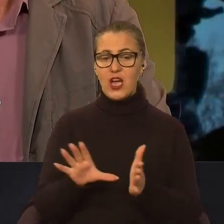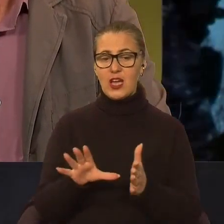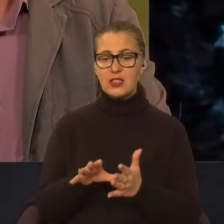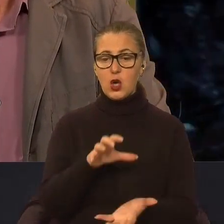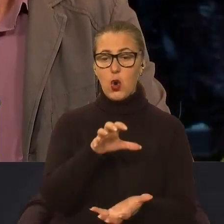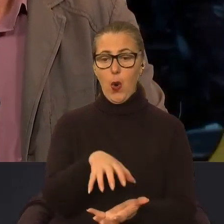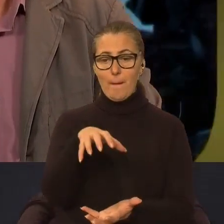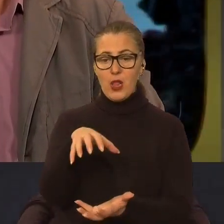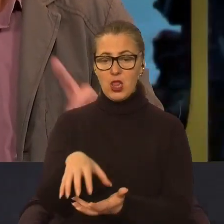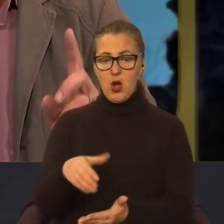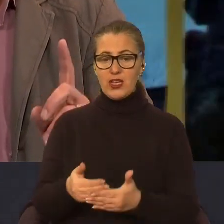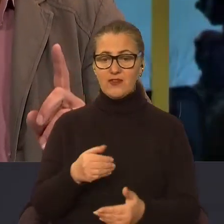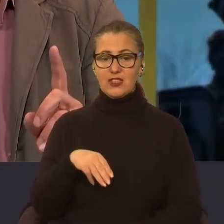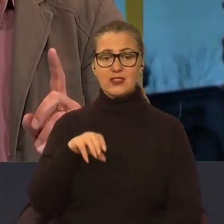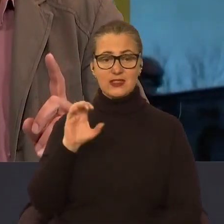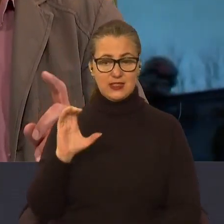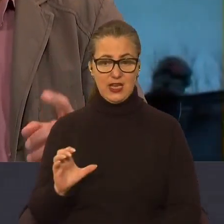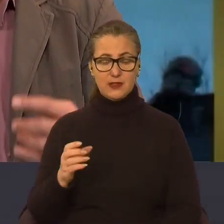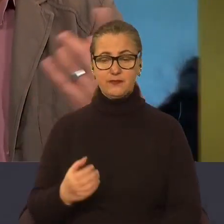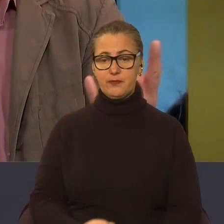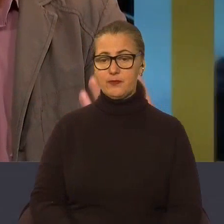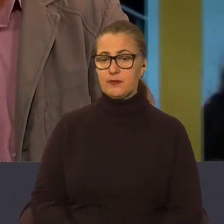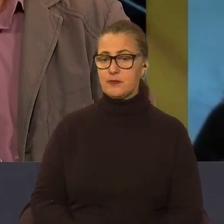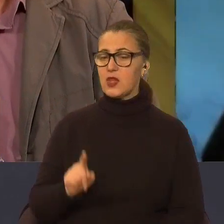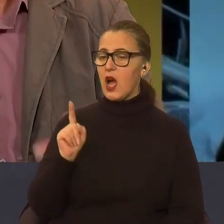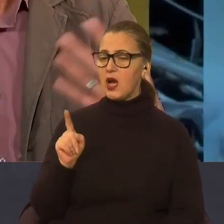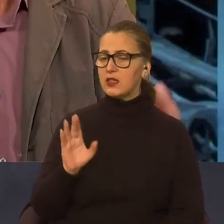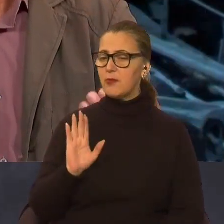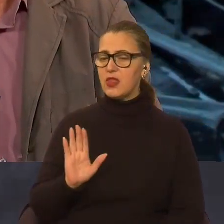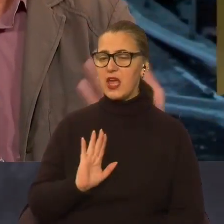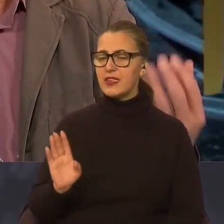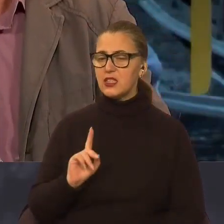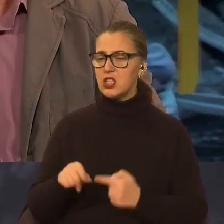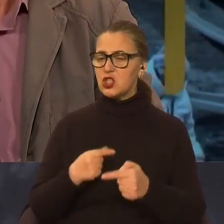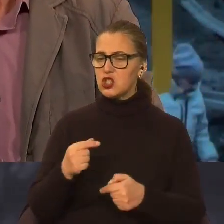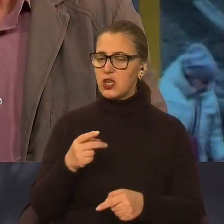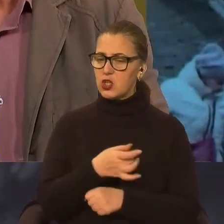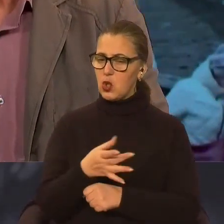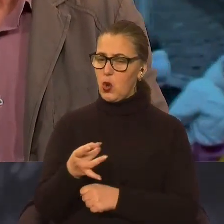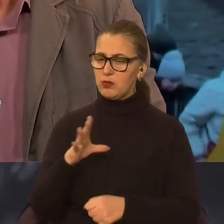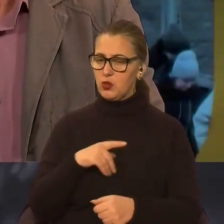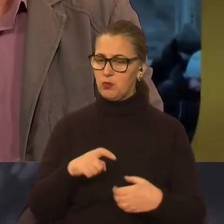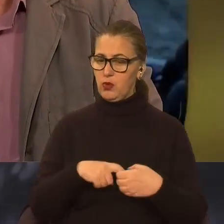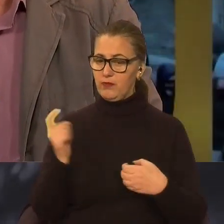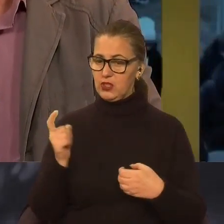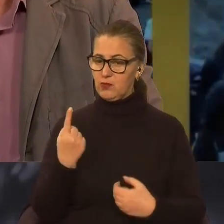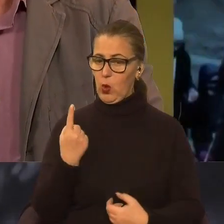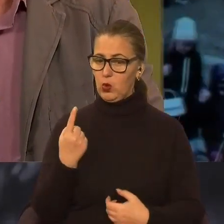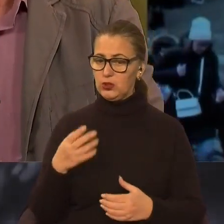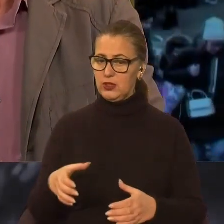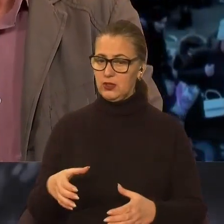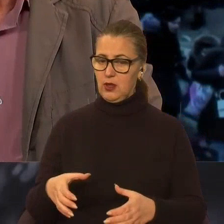від ТЕС ще важливо там вже не тільки через обстріли був відімкнений також один